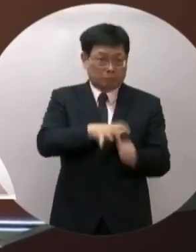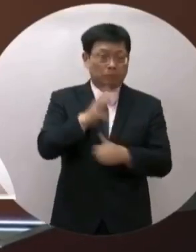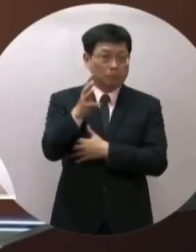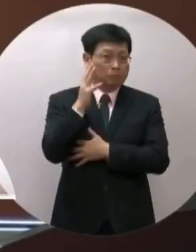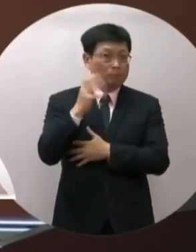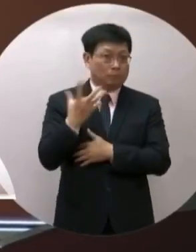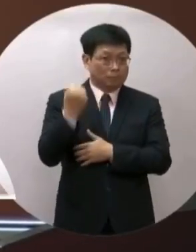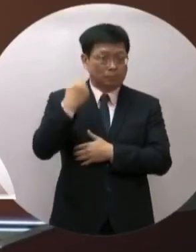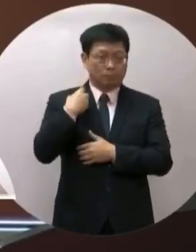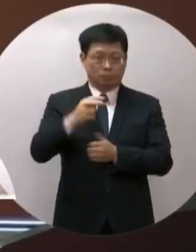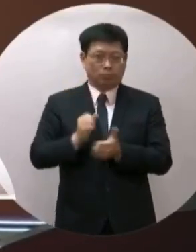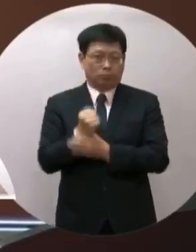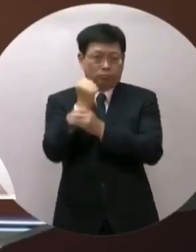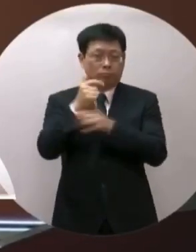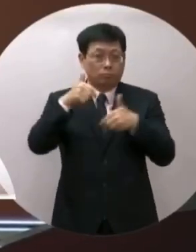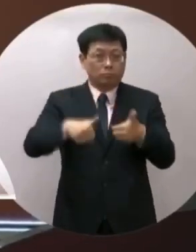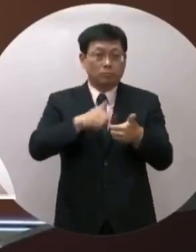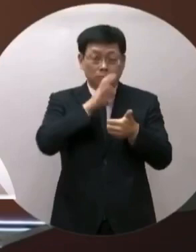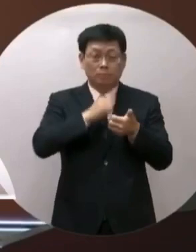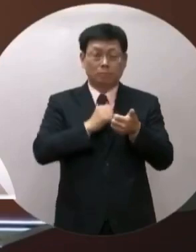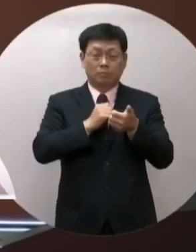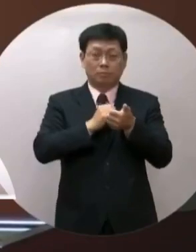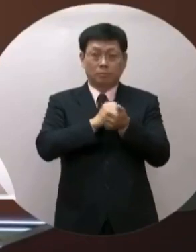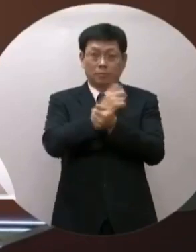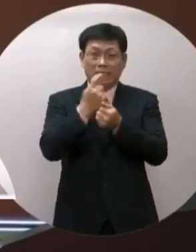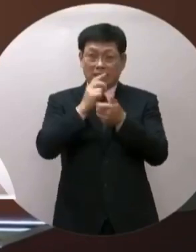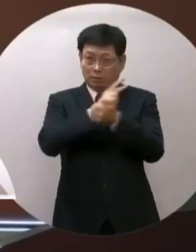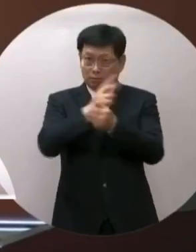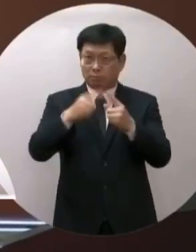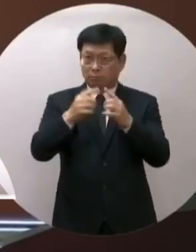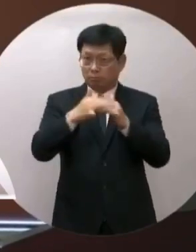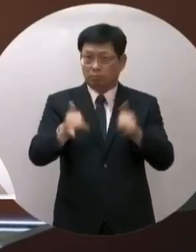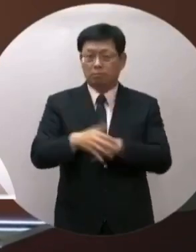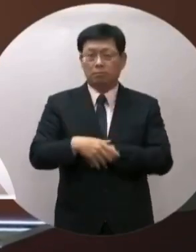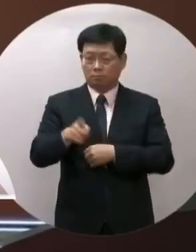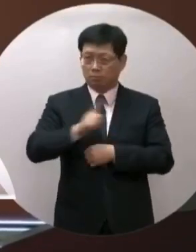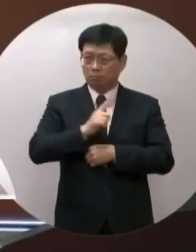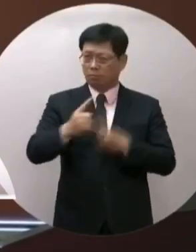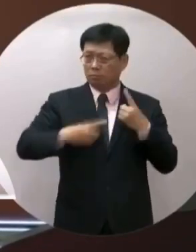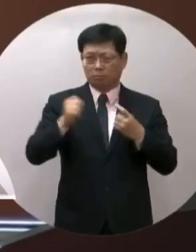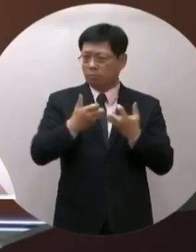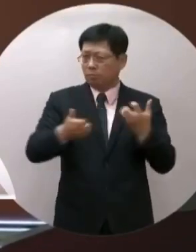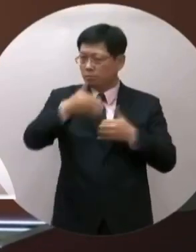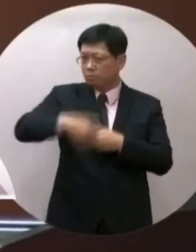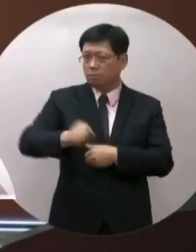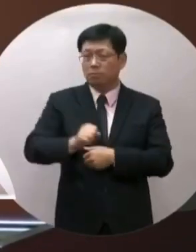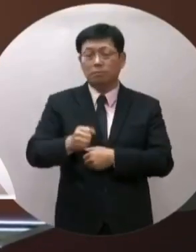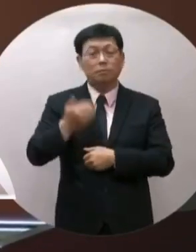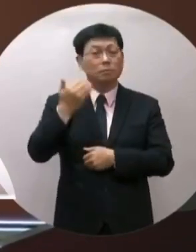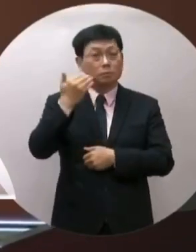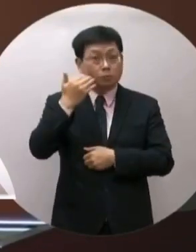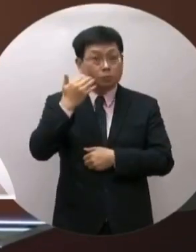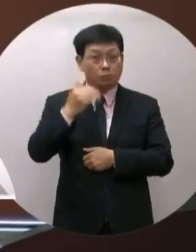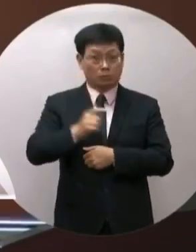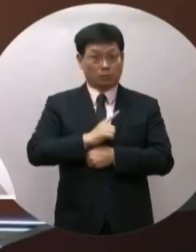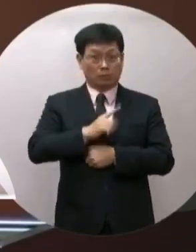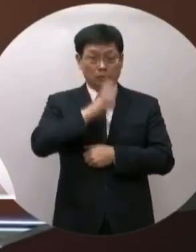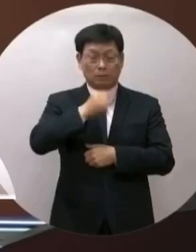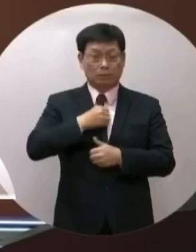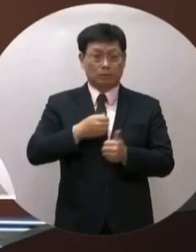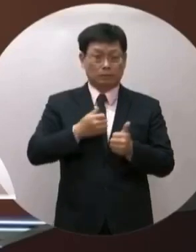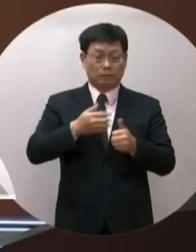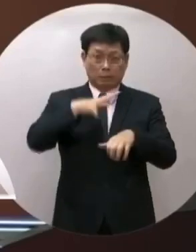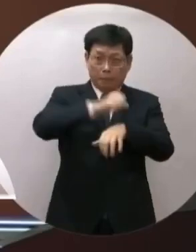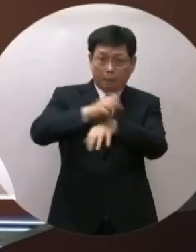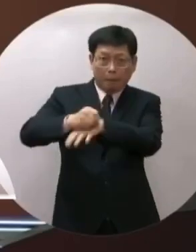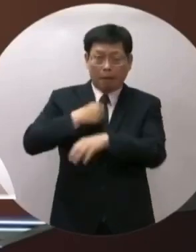柏林人民。他表示，自由是不可分割的，只要一人被奴役，所